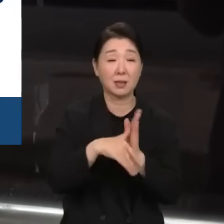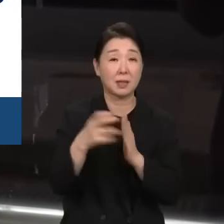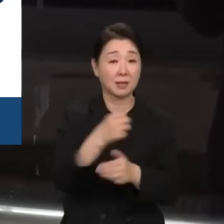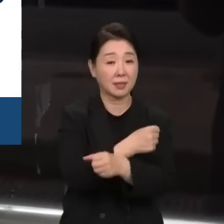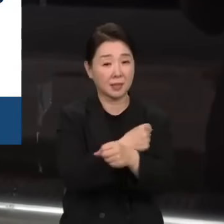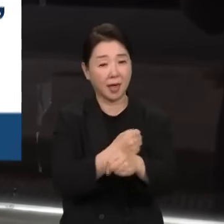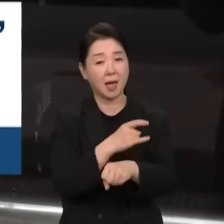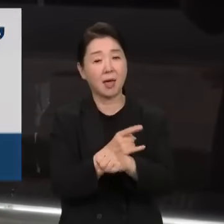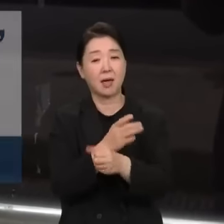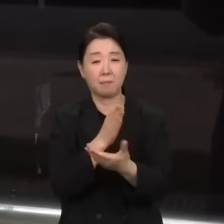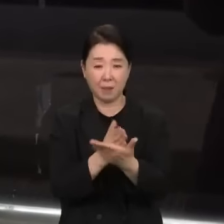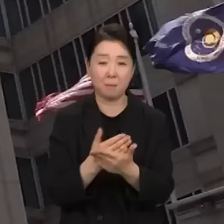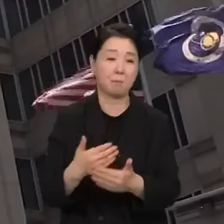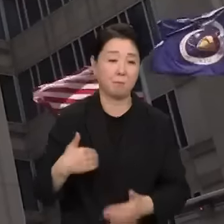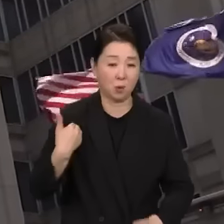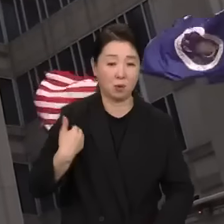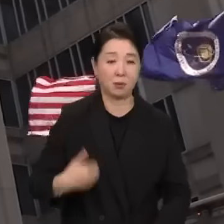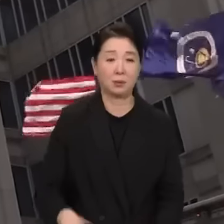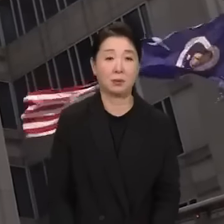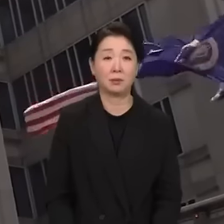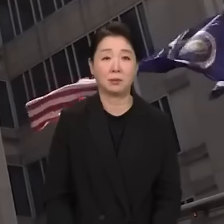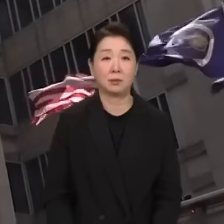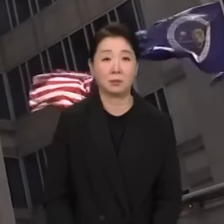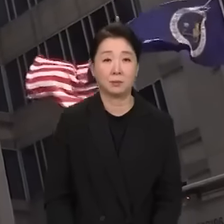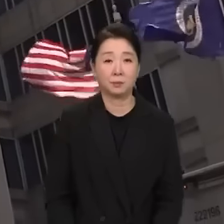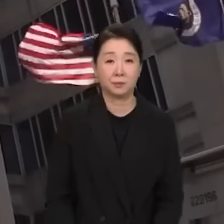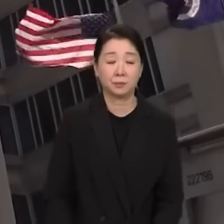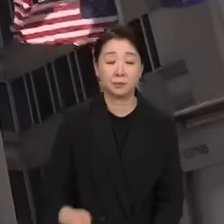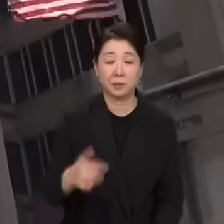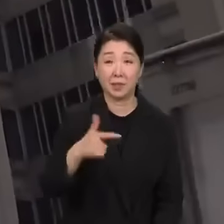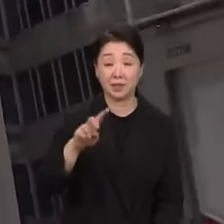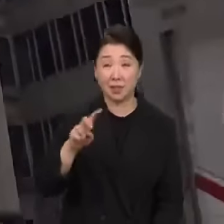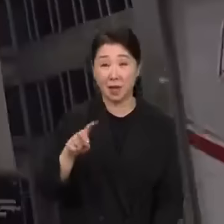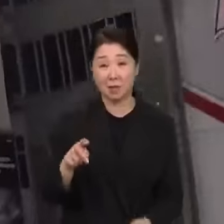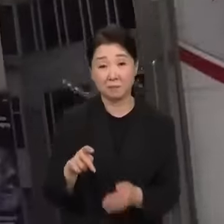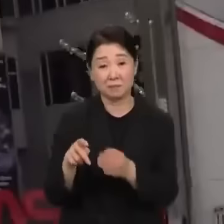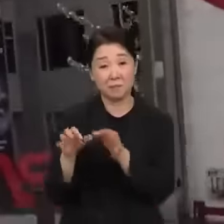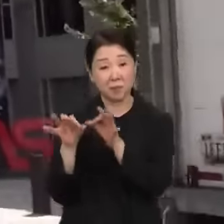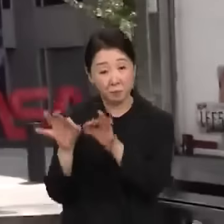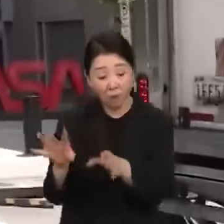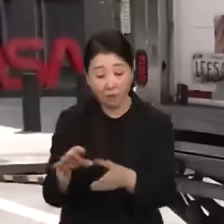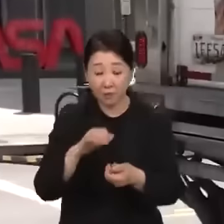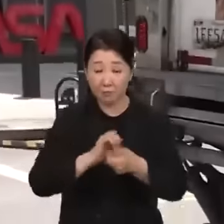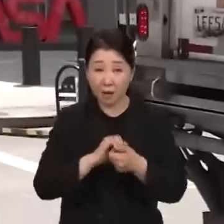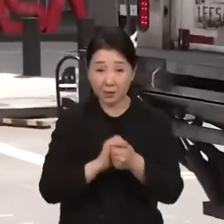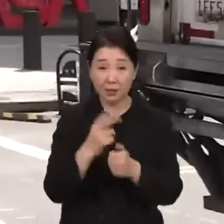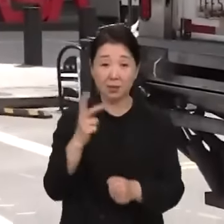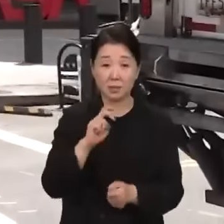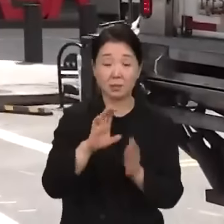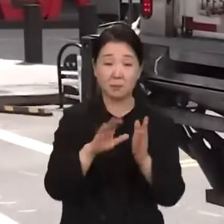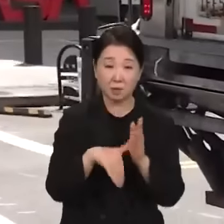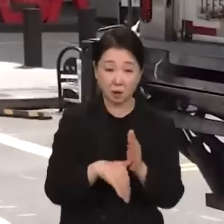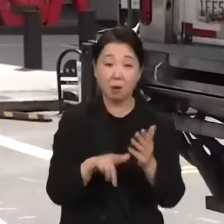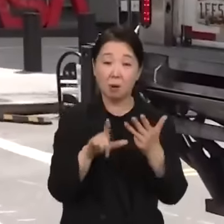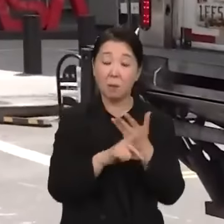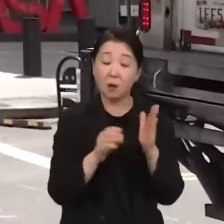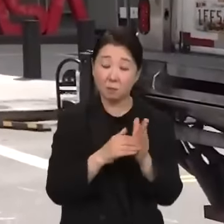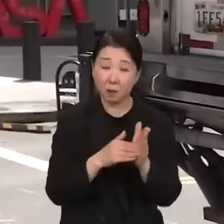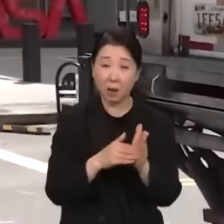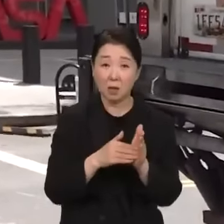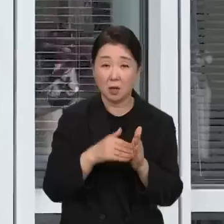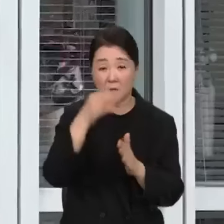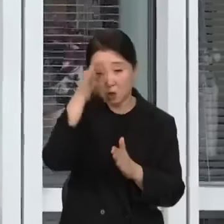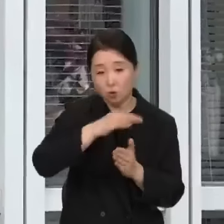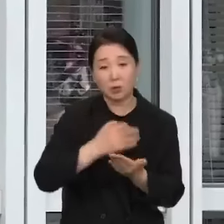재계약할지 미지수라고 했습니다. 원래 나사 펀드 만기는 지난 2022년 3월 수익 배분이 끝났어야